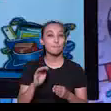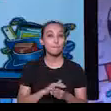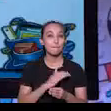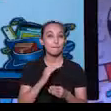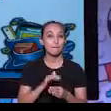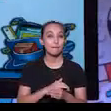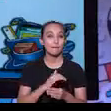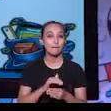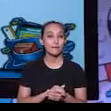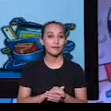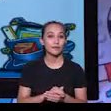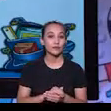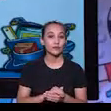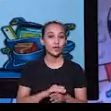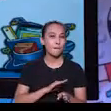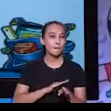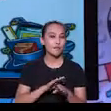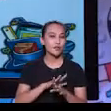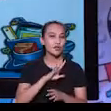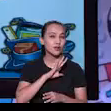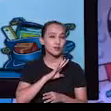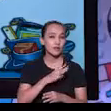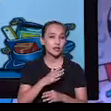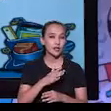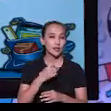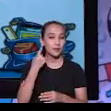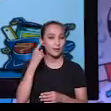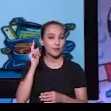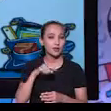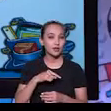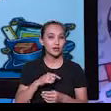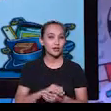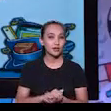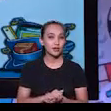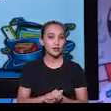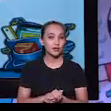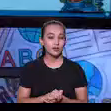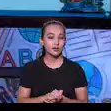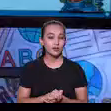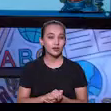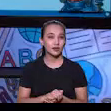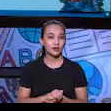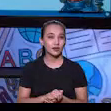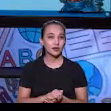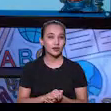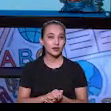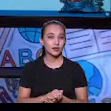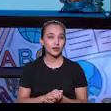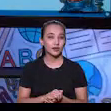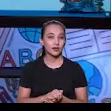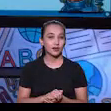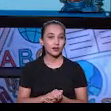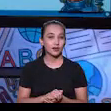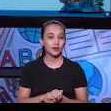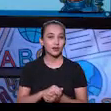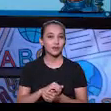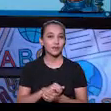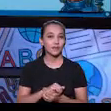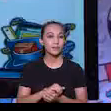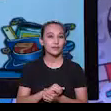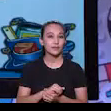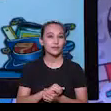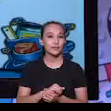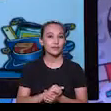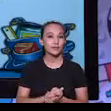Молодцы! Это несовершенная форма глагола прошедшего времени. Докатился,